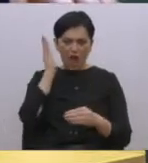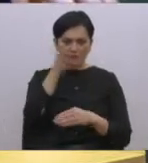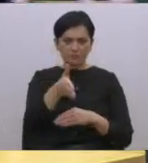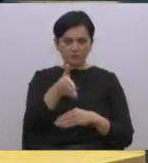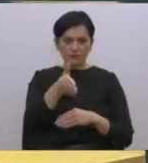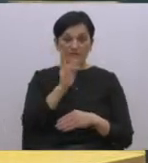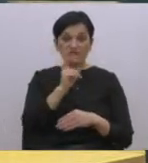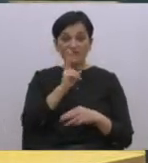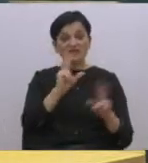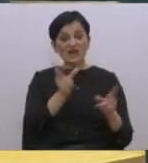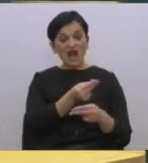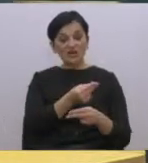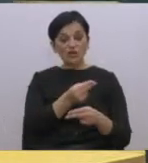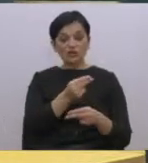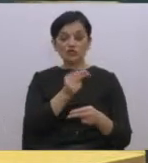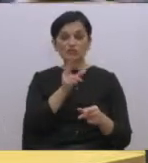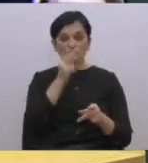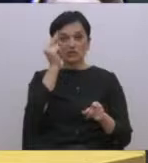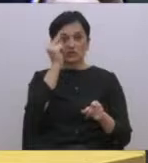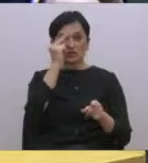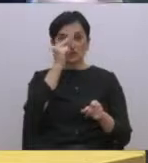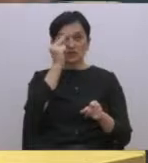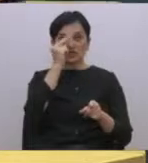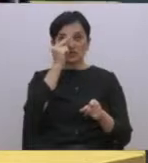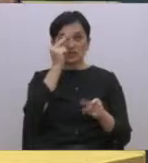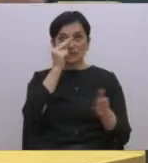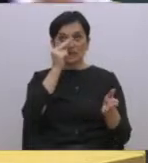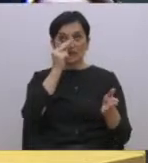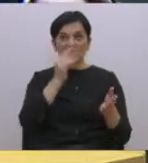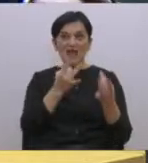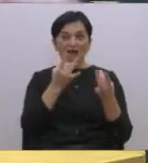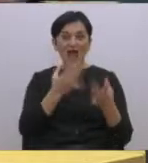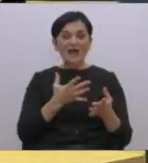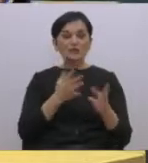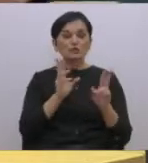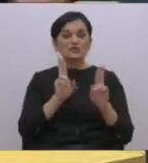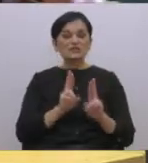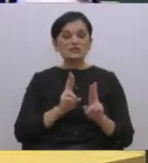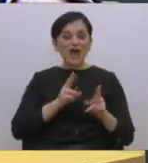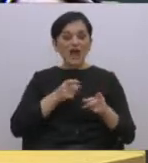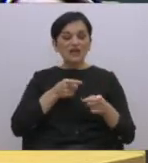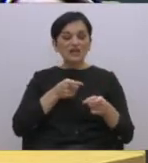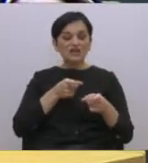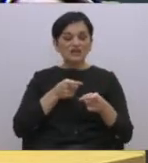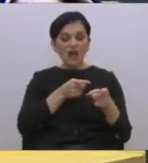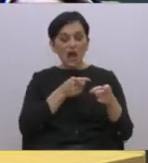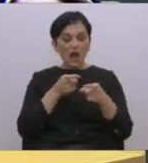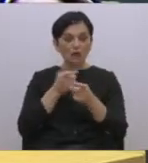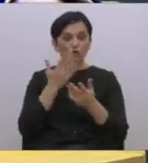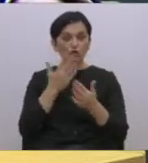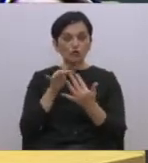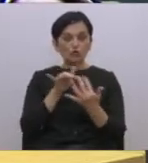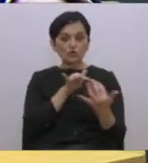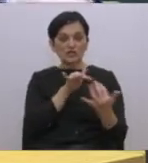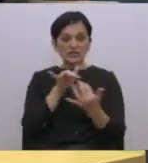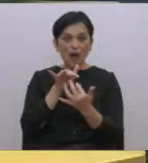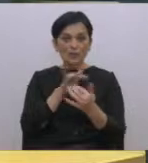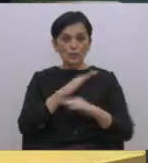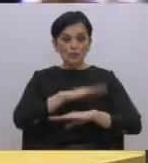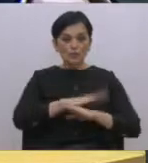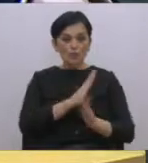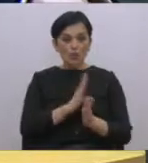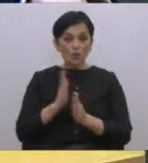ის გადარჩება და ისწავლის ამ ელემენტარულ წესებს, თქვა იარაღთან მოპყრობის თუ საბრძოლო მოქმედებაში მოქცევის